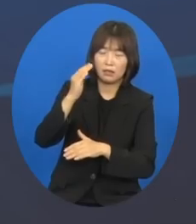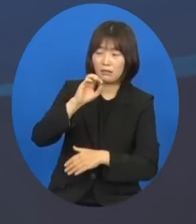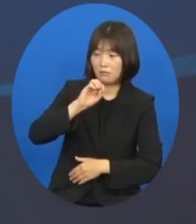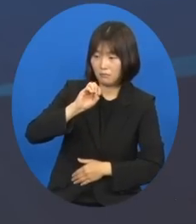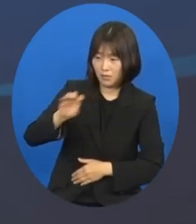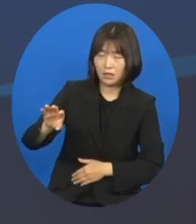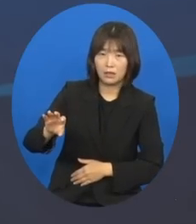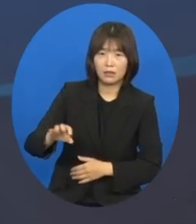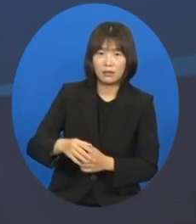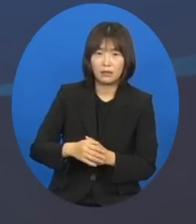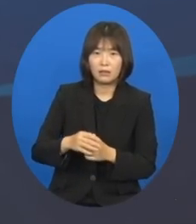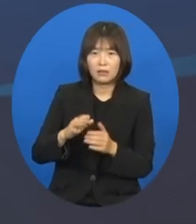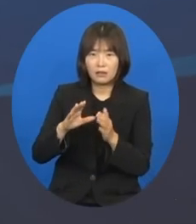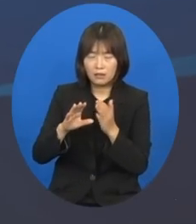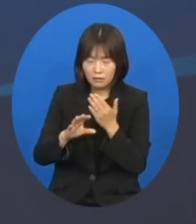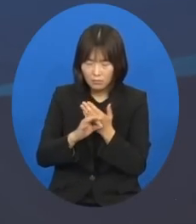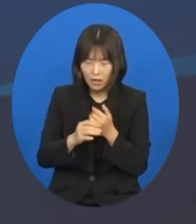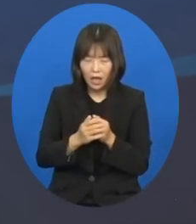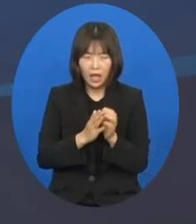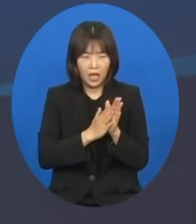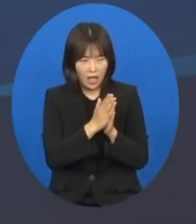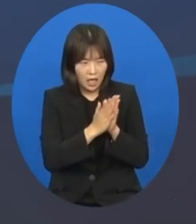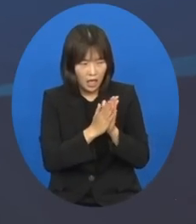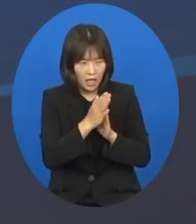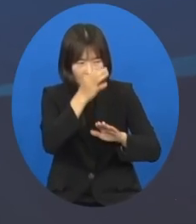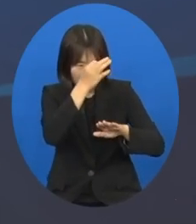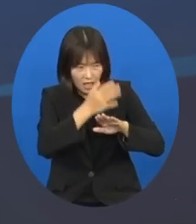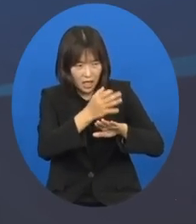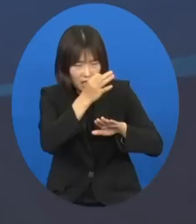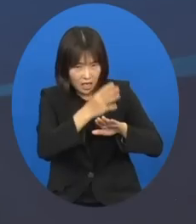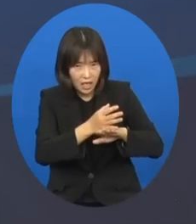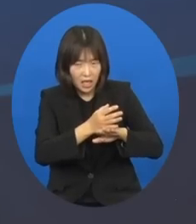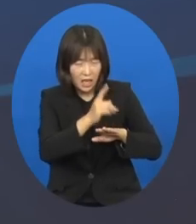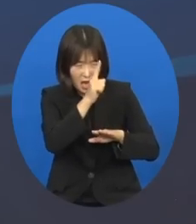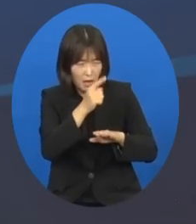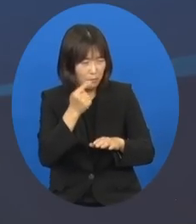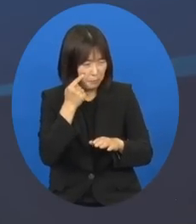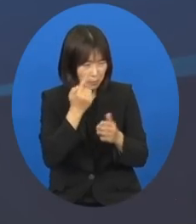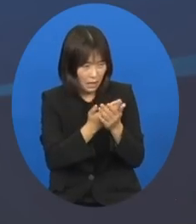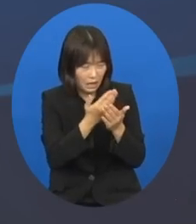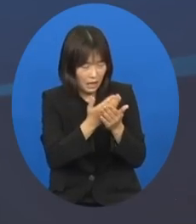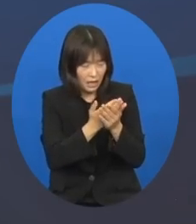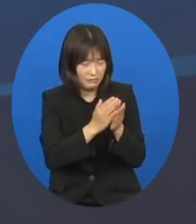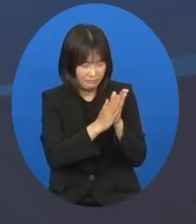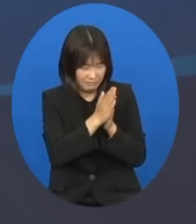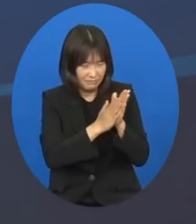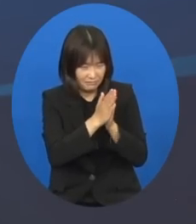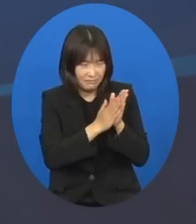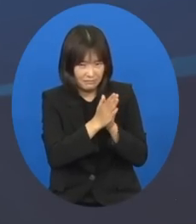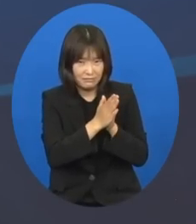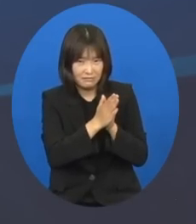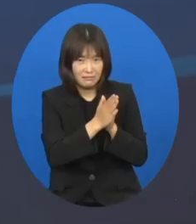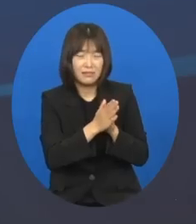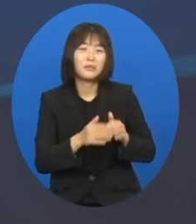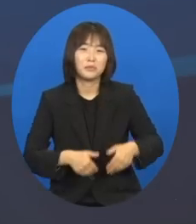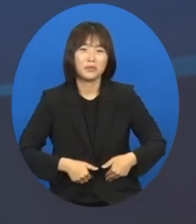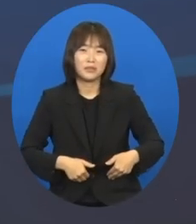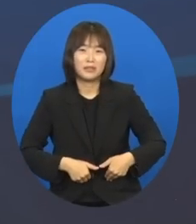그러면 이제 막 빌어야지요 I'm sorry I'm sorry look at me ones 한번만 봐달라고 계속 이러면서 우리